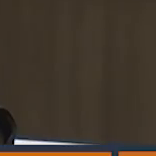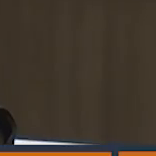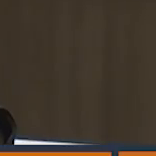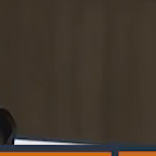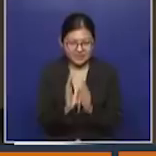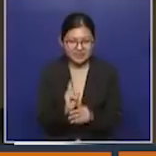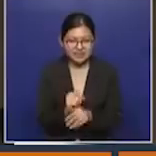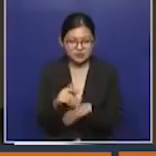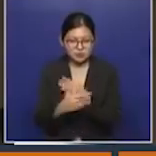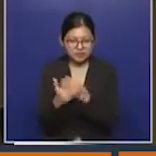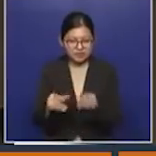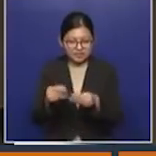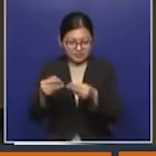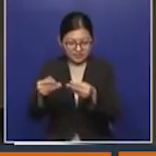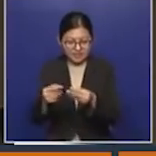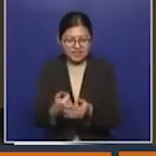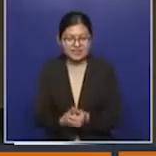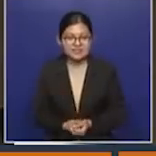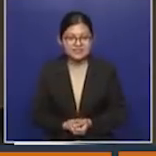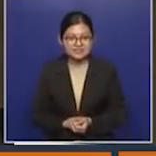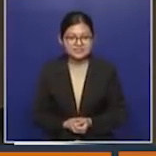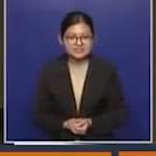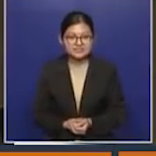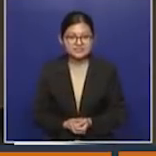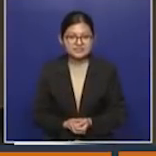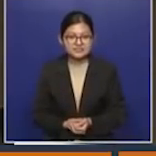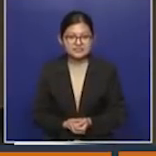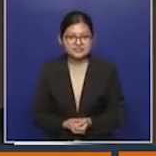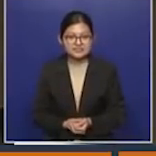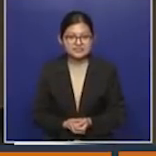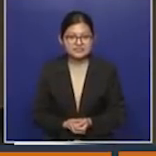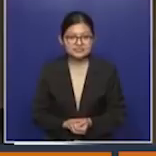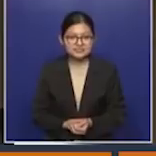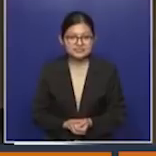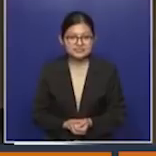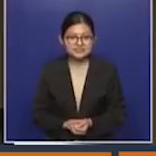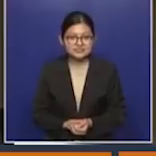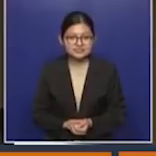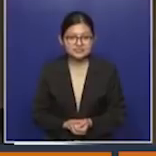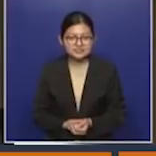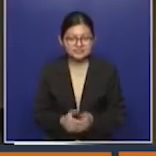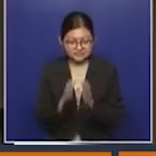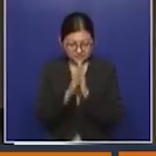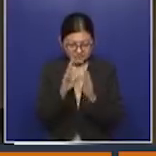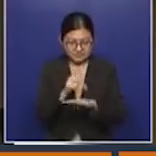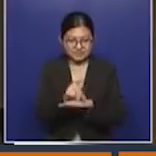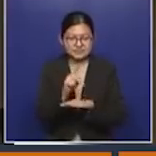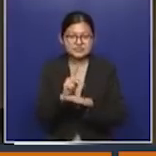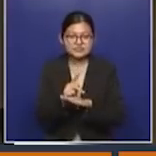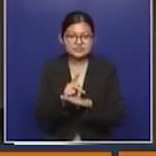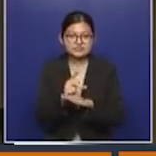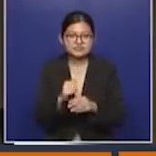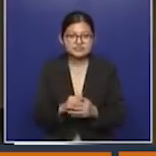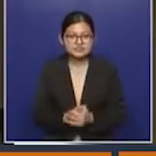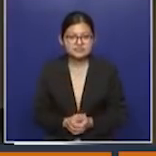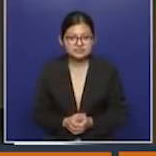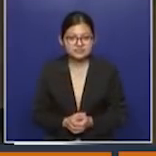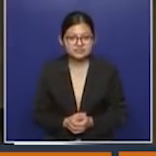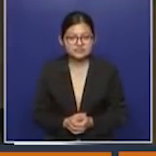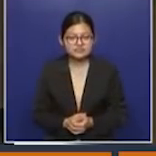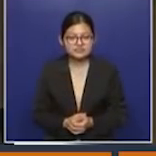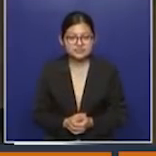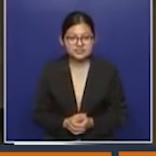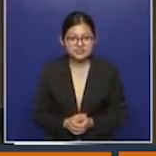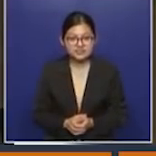ทานมากค่ะเชิญครับอ่าหน้าตาเรียนท่านประธานที่เคารพค่ะศิริกัญญาตันสกุล